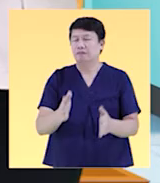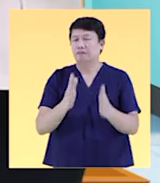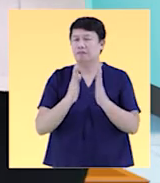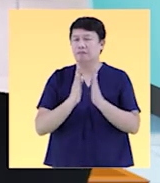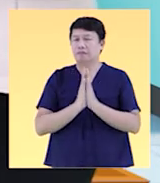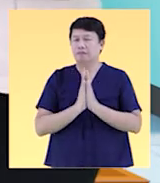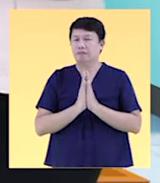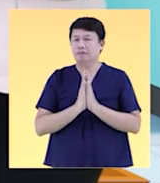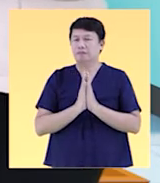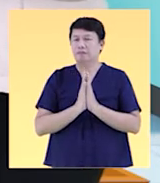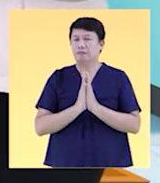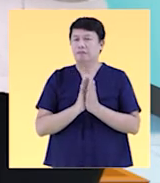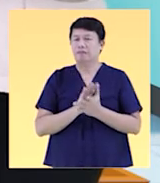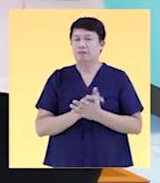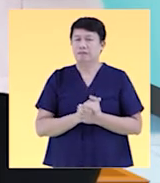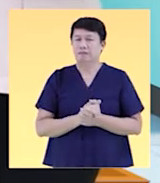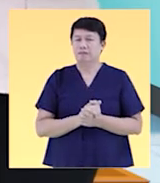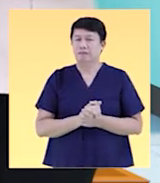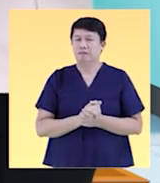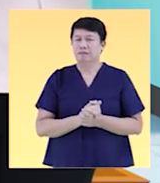ay